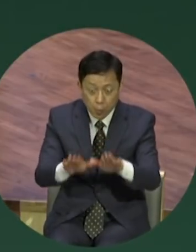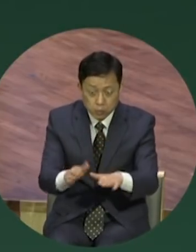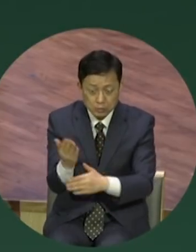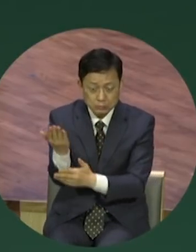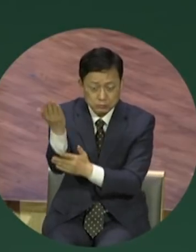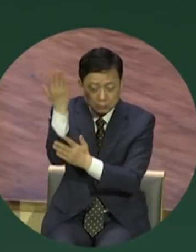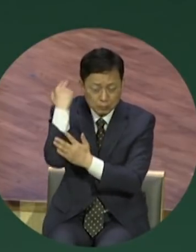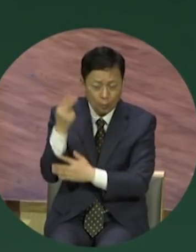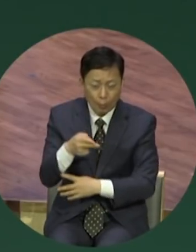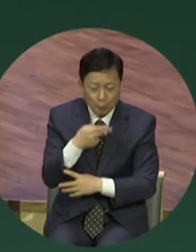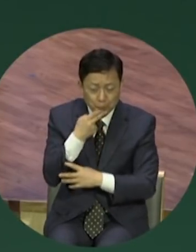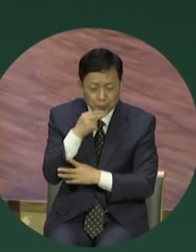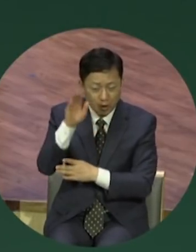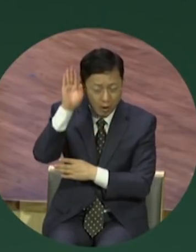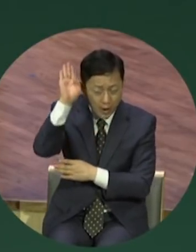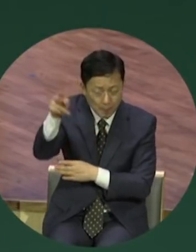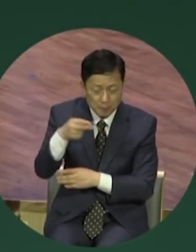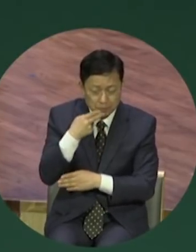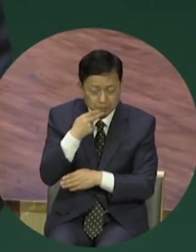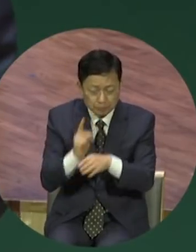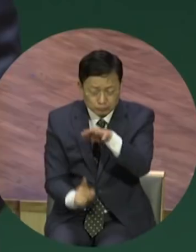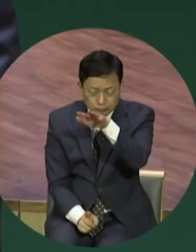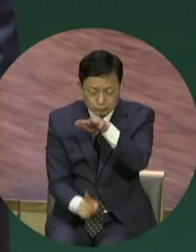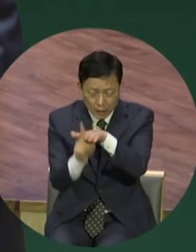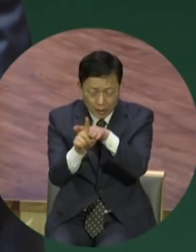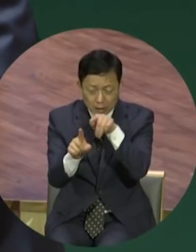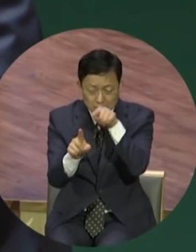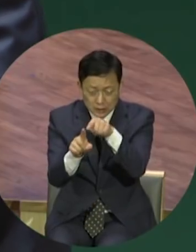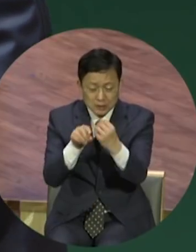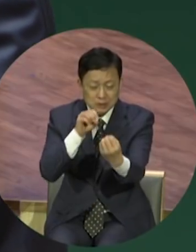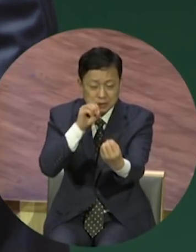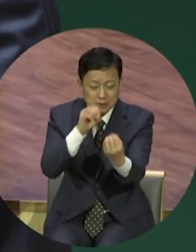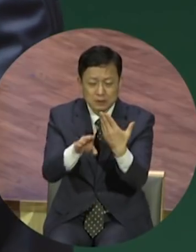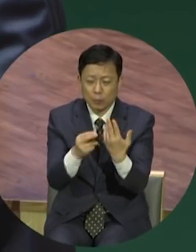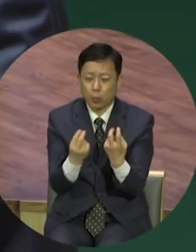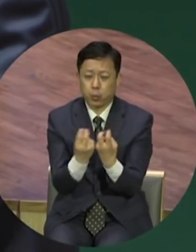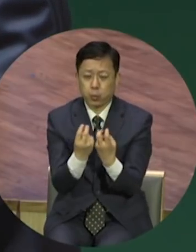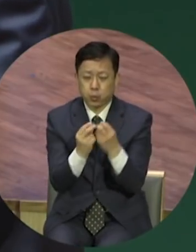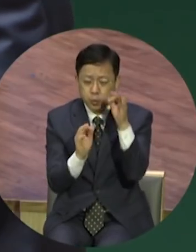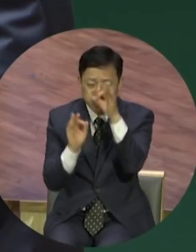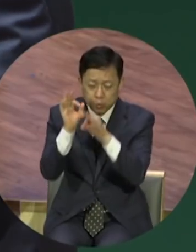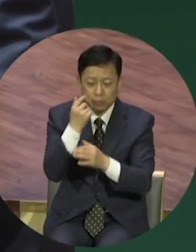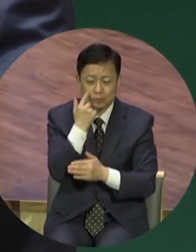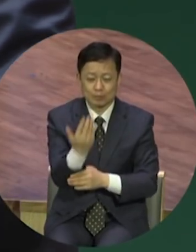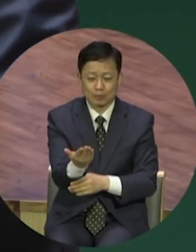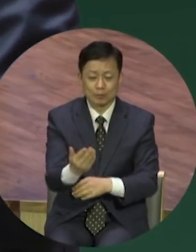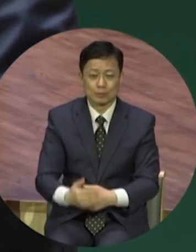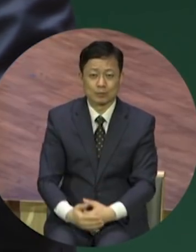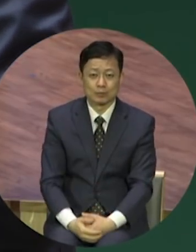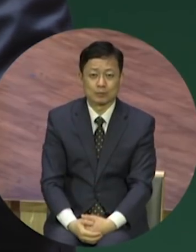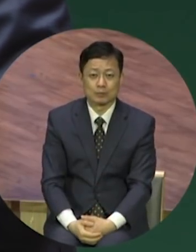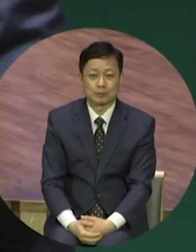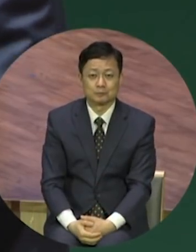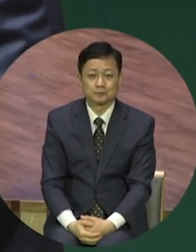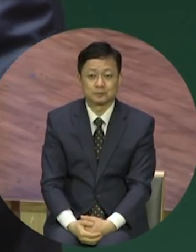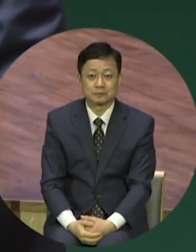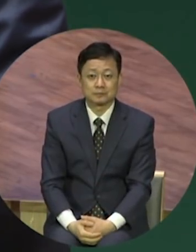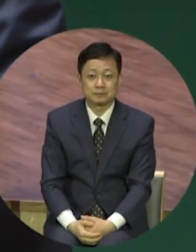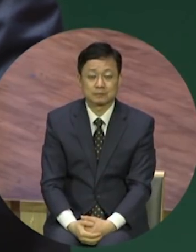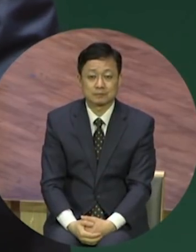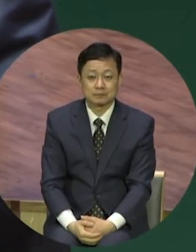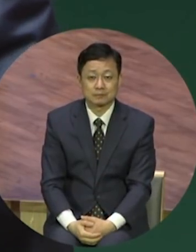어떻게 찾습니까? How can you discover and seek out what is unprecedented and never repeated for today? 오늘 저는